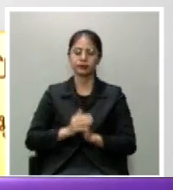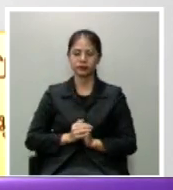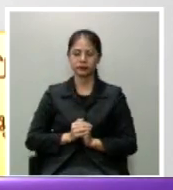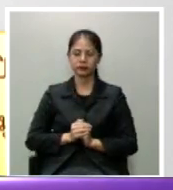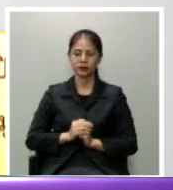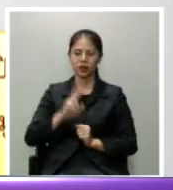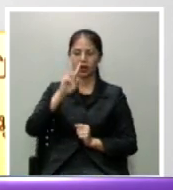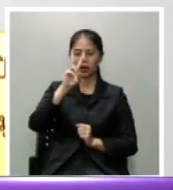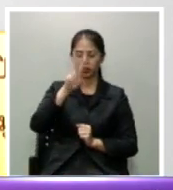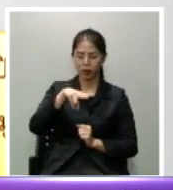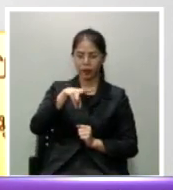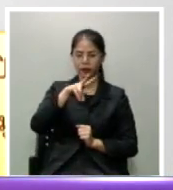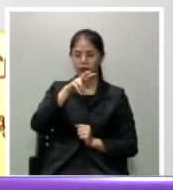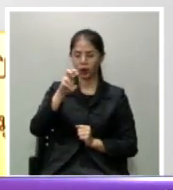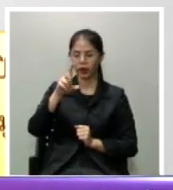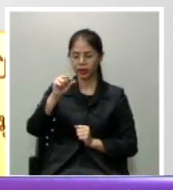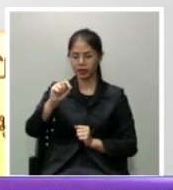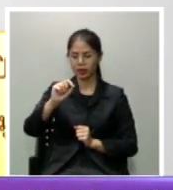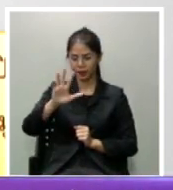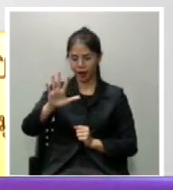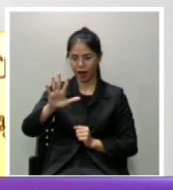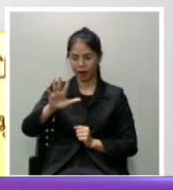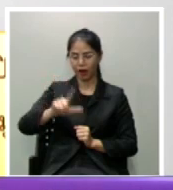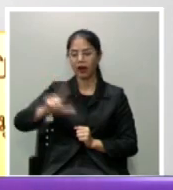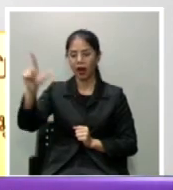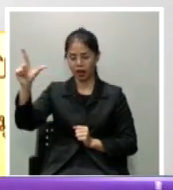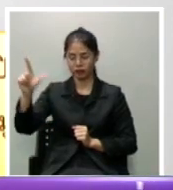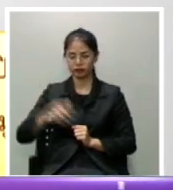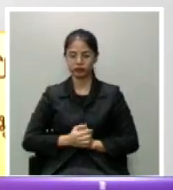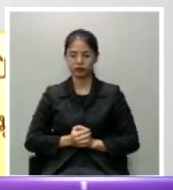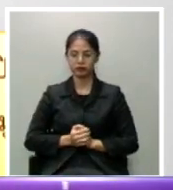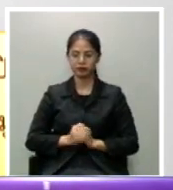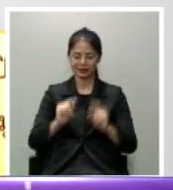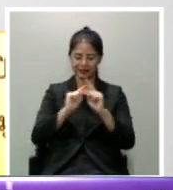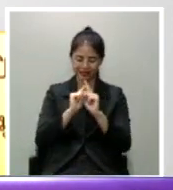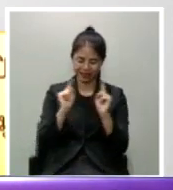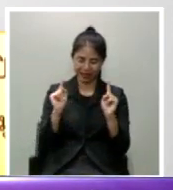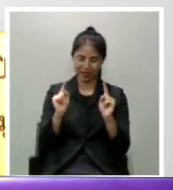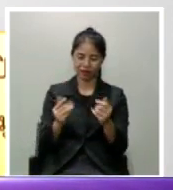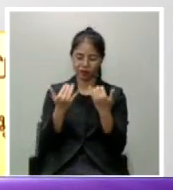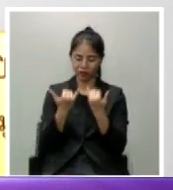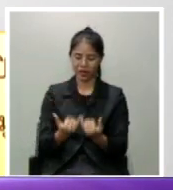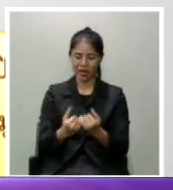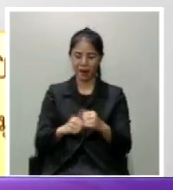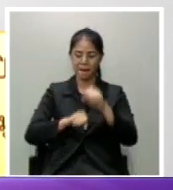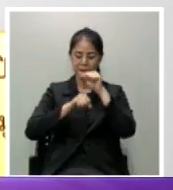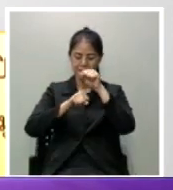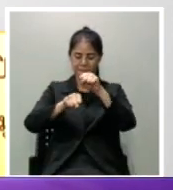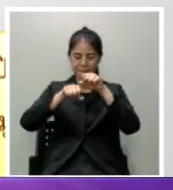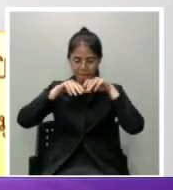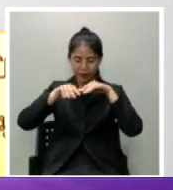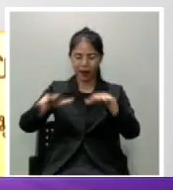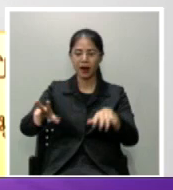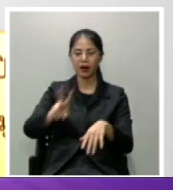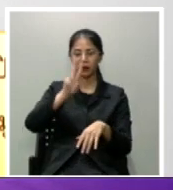คือ 1,225 ล้านเท่านั้นไม่ใช่ 84,000 ล้านแต่วันนี้เขาประกาศแล้วล่ะฐานเขา 17,000 ล้